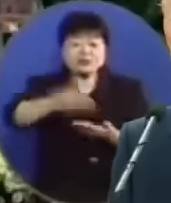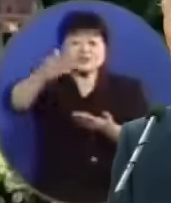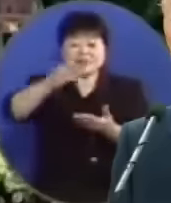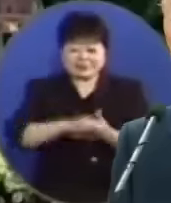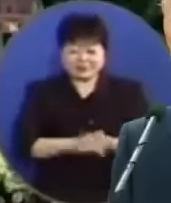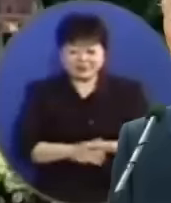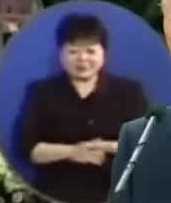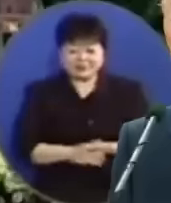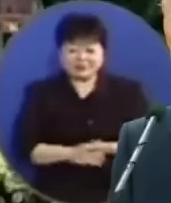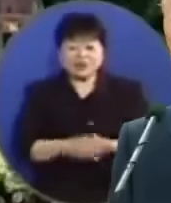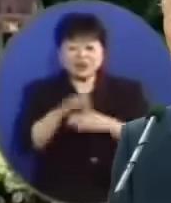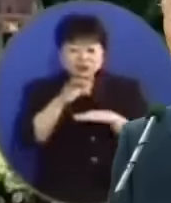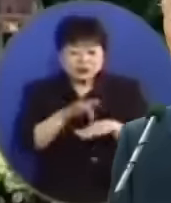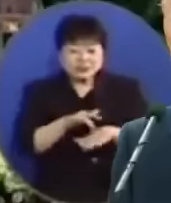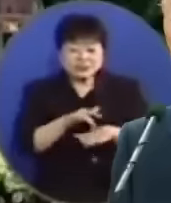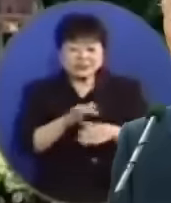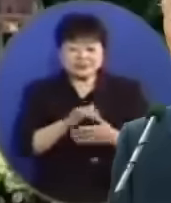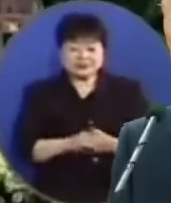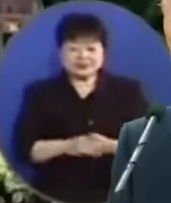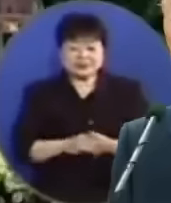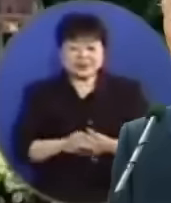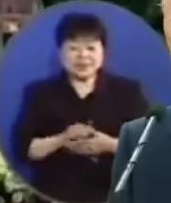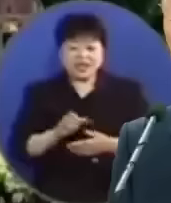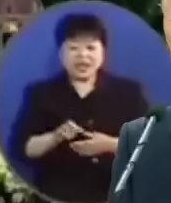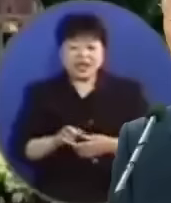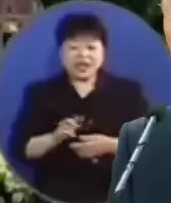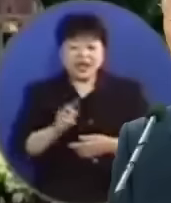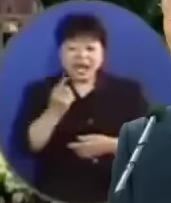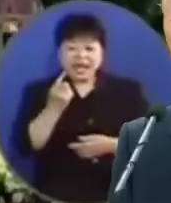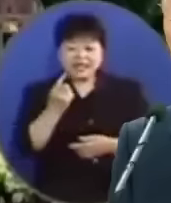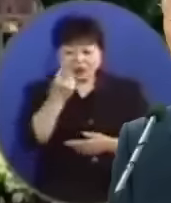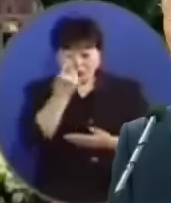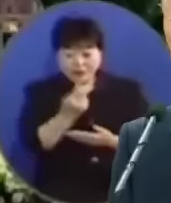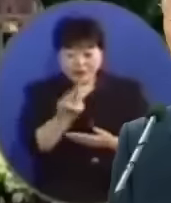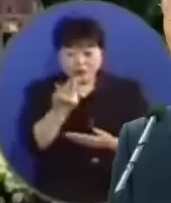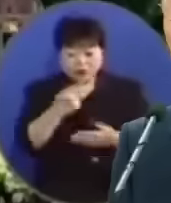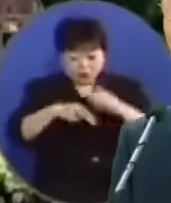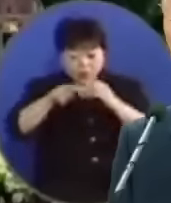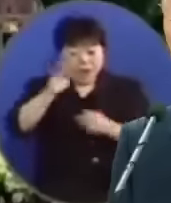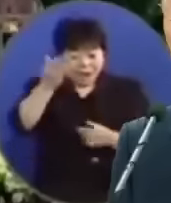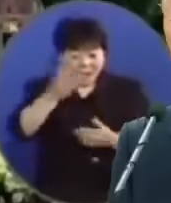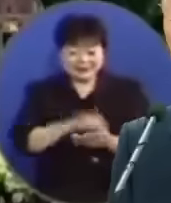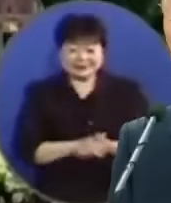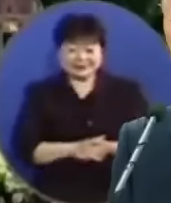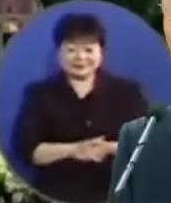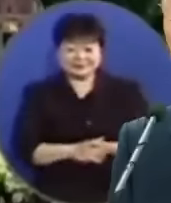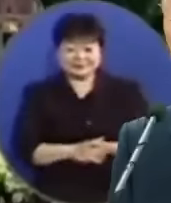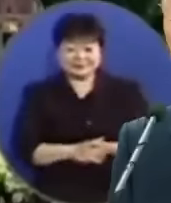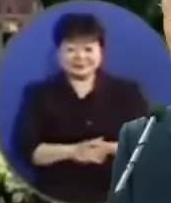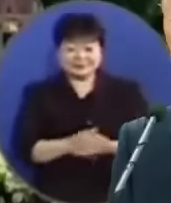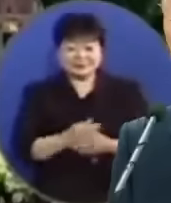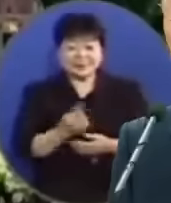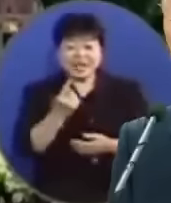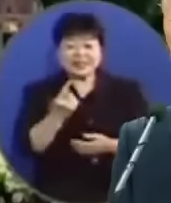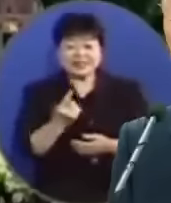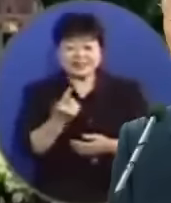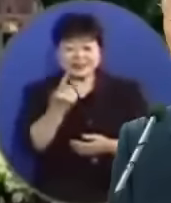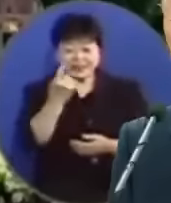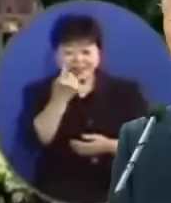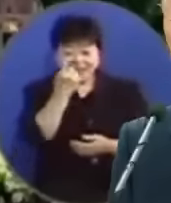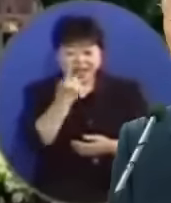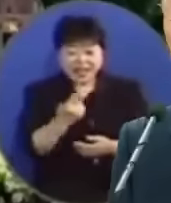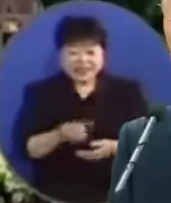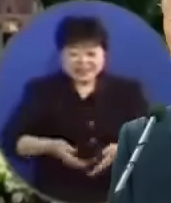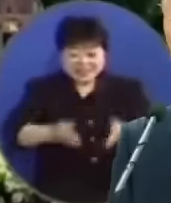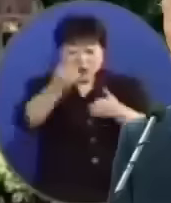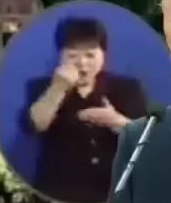쫓아내고 귀신이 한 길로 왔다가 일곱 길로 도망간다고 믿어야 되는 것입니다. 한 길로 오기는 몰래 숨어